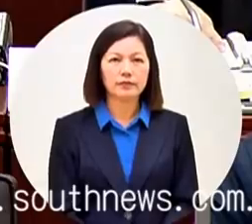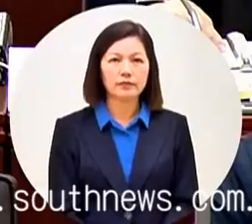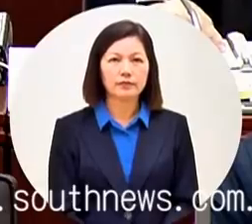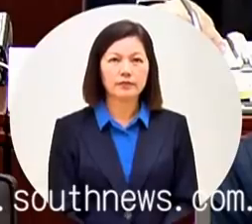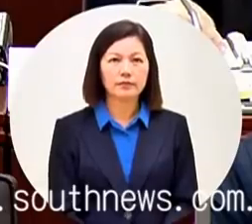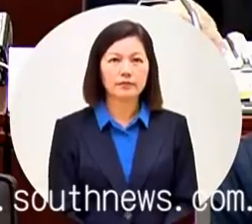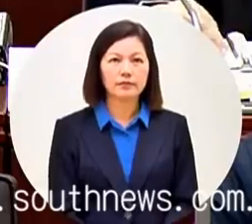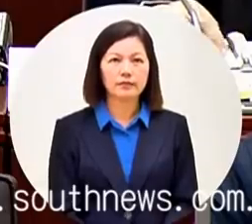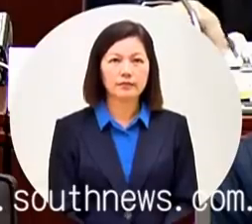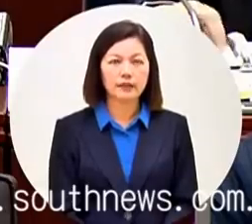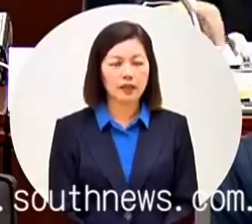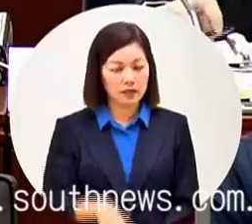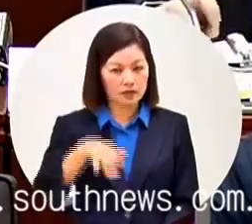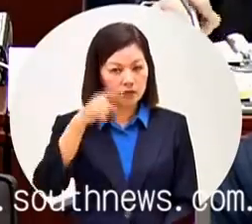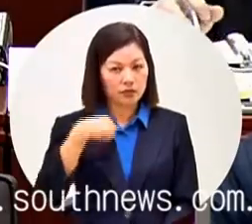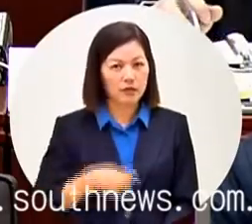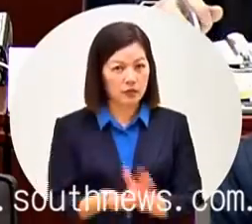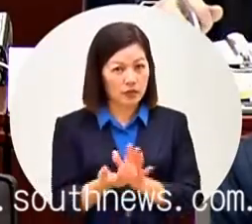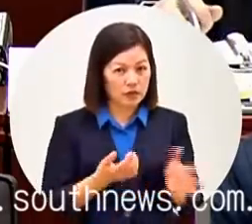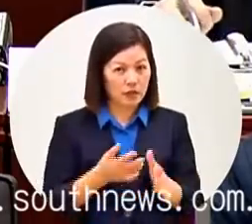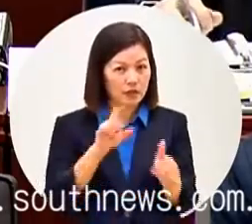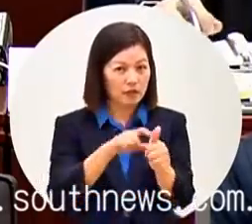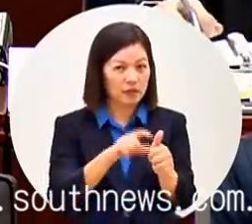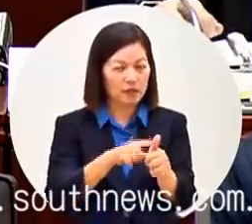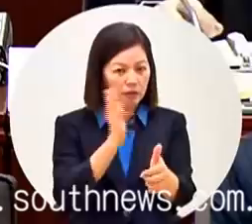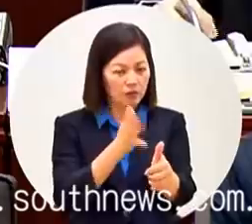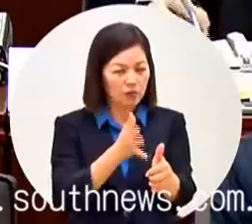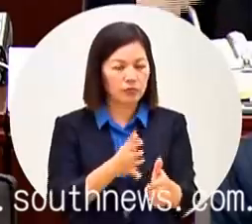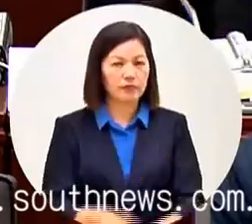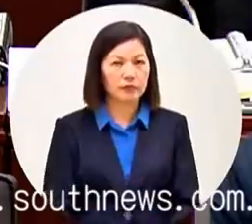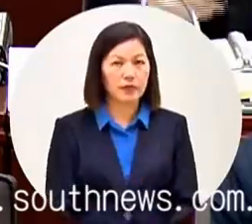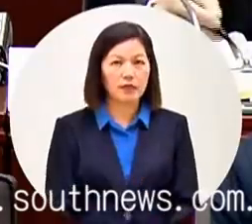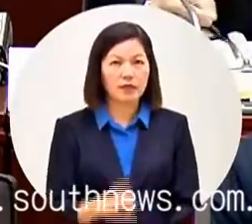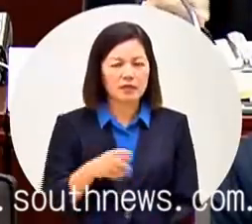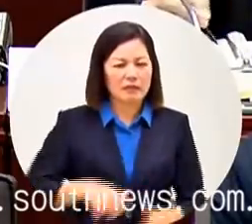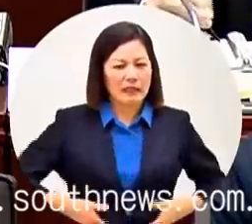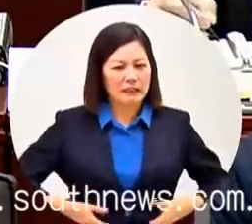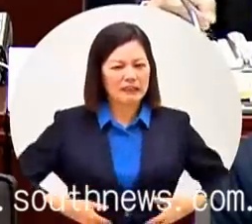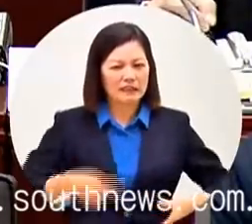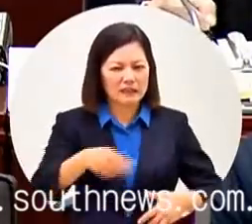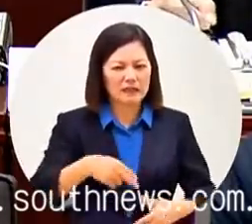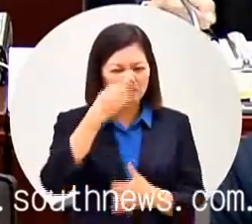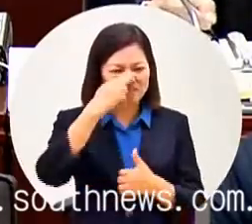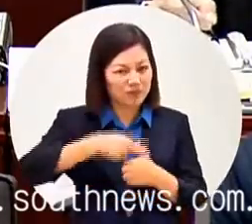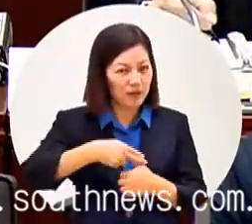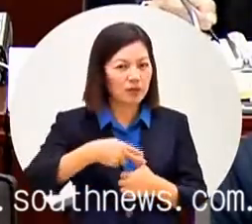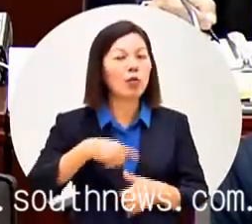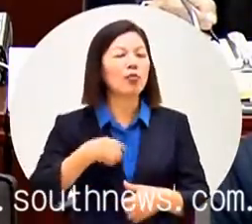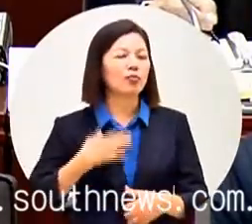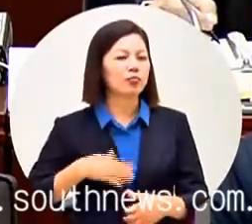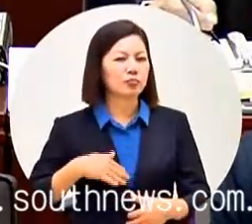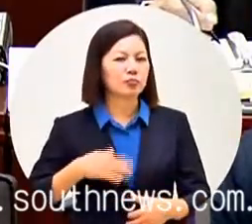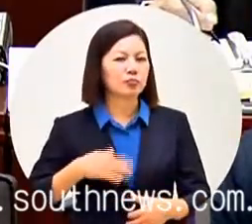我会的，我先把前提讲出来，因为你们很急着扣我一顶小红帽，我知道，而且一定是